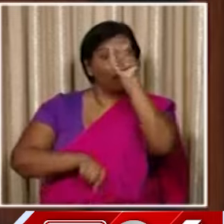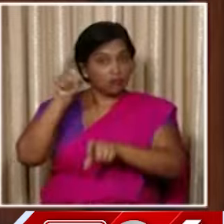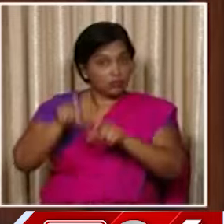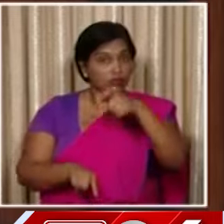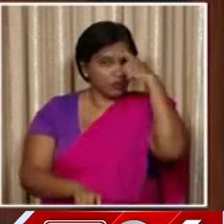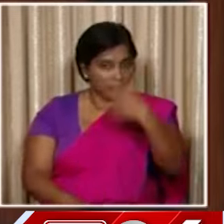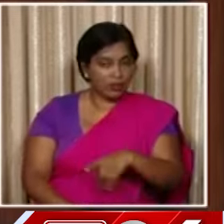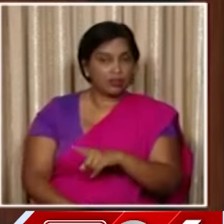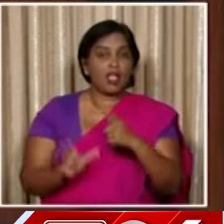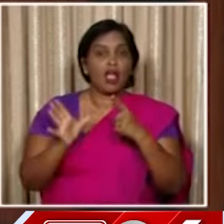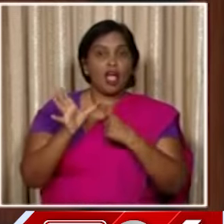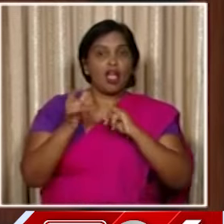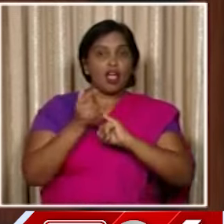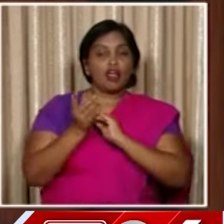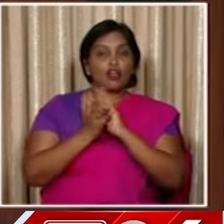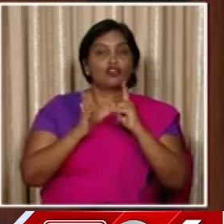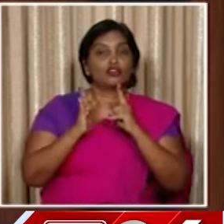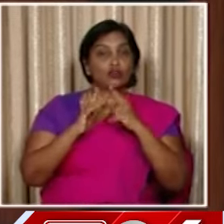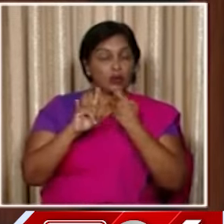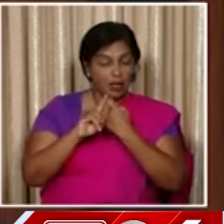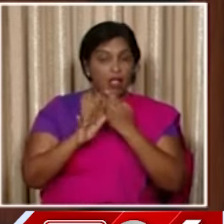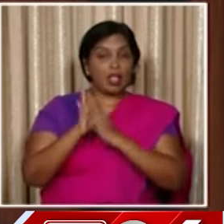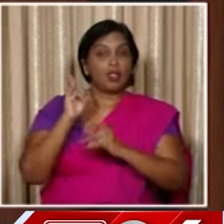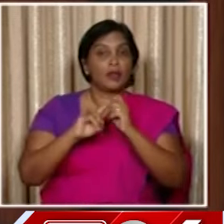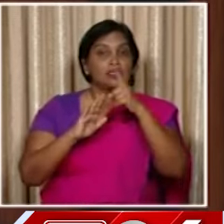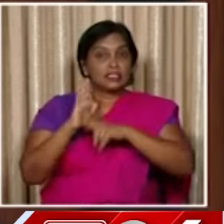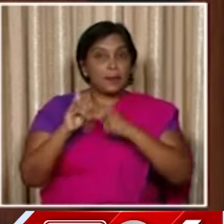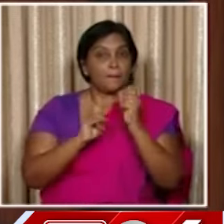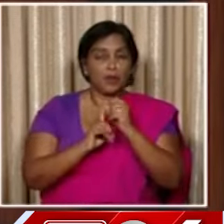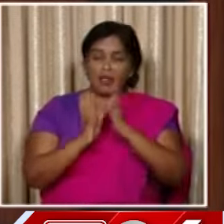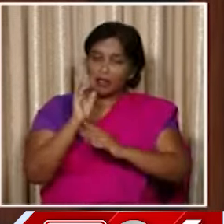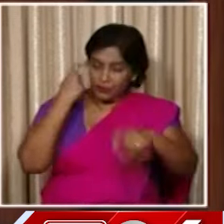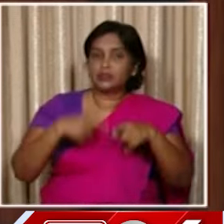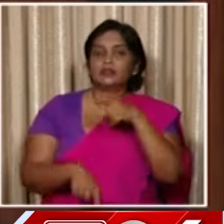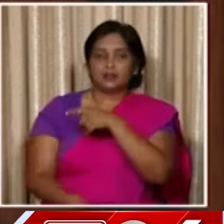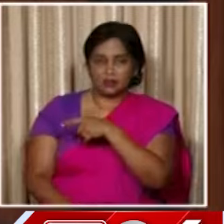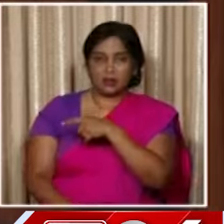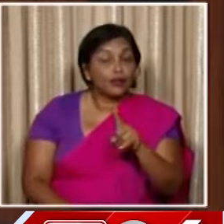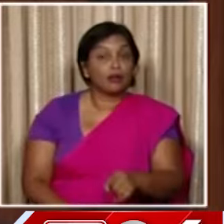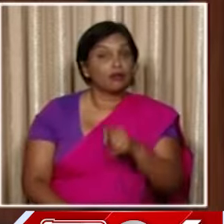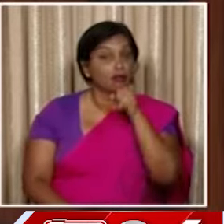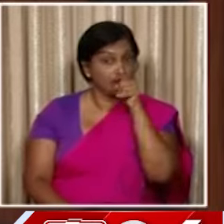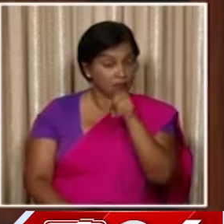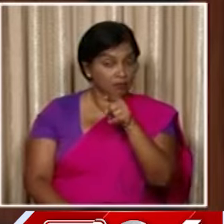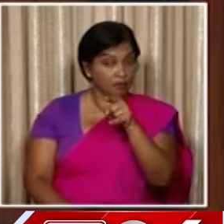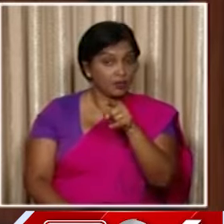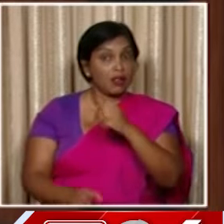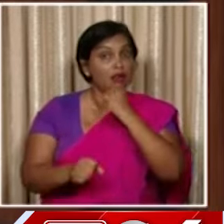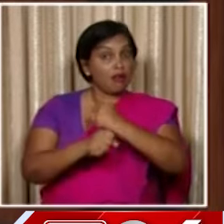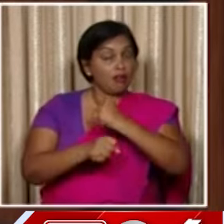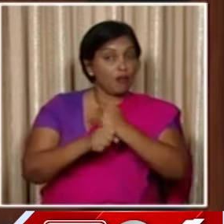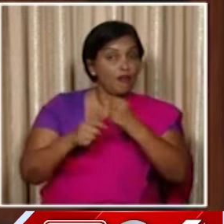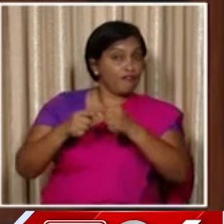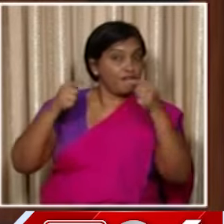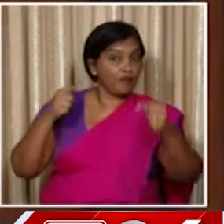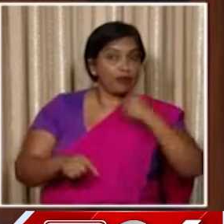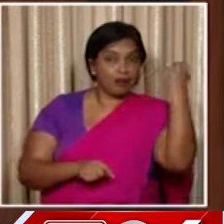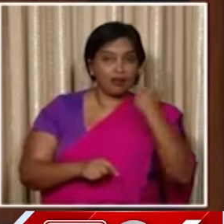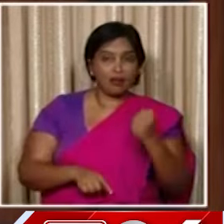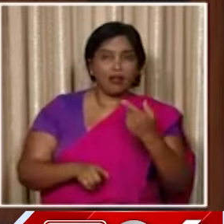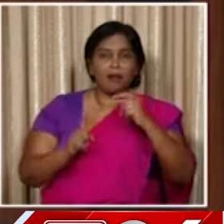සාක්ෂි, අශෝක ප්‍රියන්ත මන්ත්‍රීවරයා සාක්ෂි, ජගත් ප්‍රියංකර මන්ත්‍රීවරයා සාක්ෂි මට කිව්වා. මට කිව්වේ ඔබතුමා ආණ්ඩුවට විරුද්ධව කතා කරලා